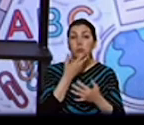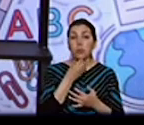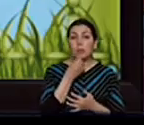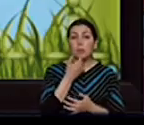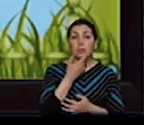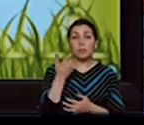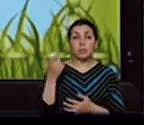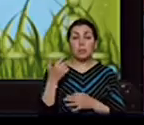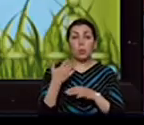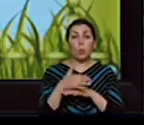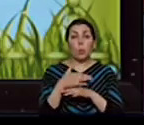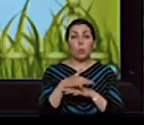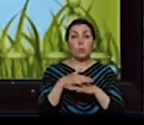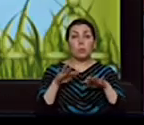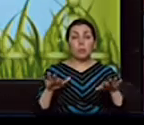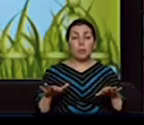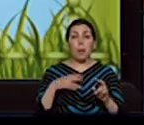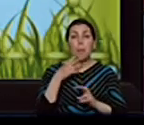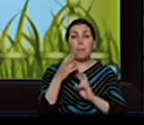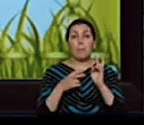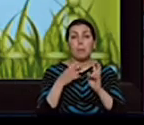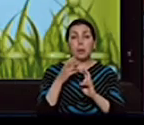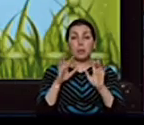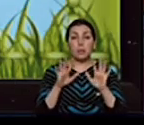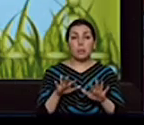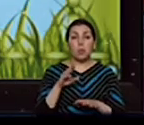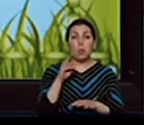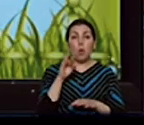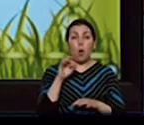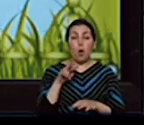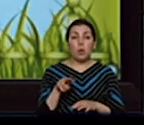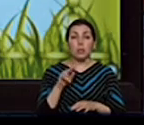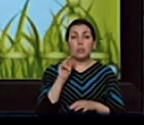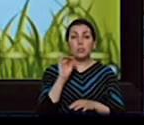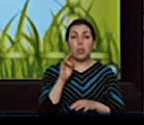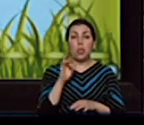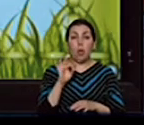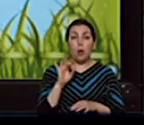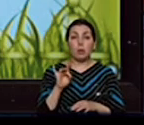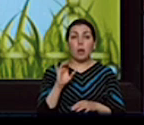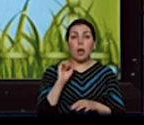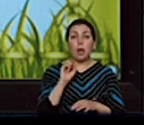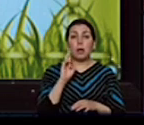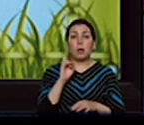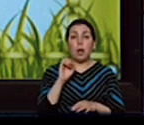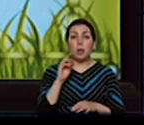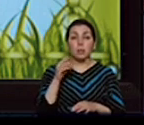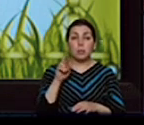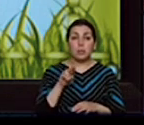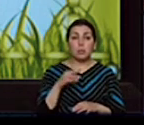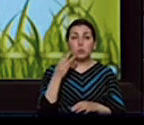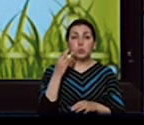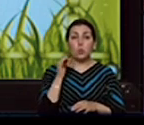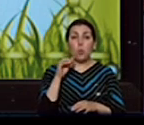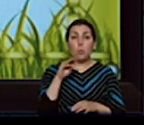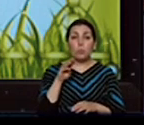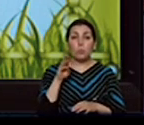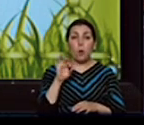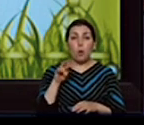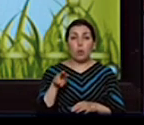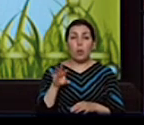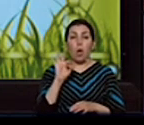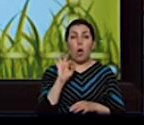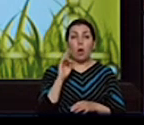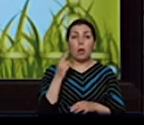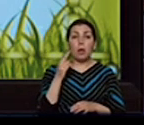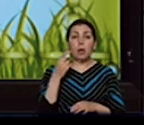butalar ko'cha bo'ylari va xiyobonlarda tol, chinor, akatsiya, shumtol,